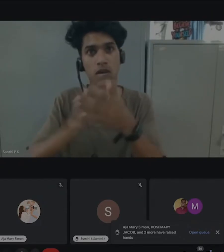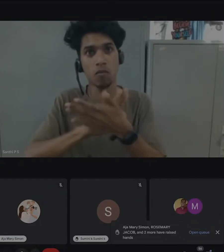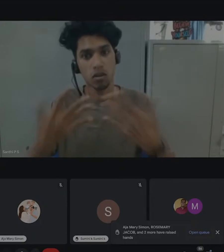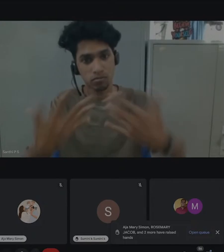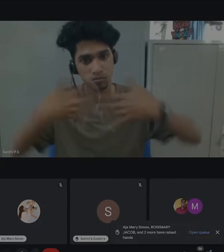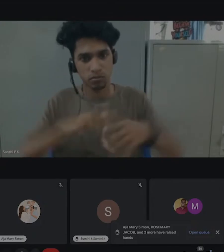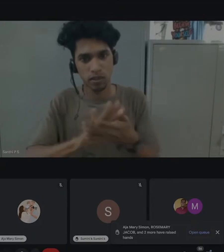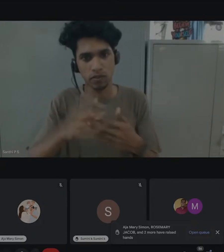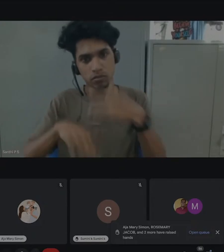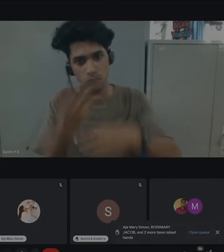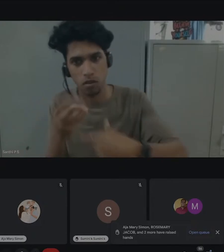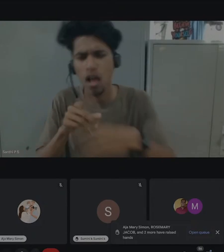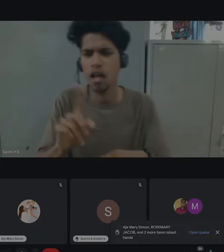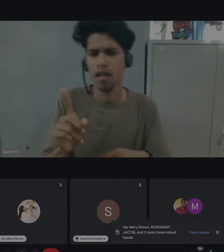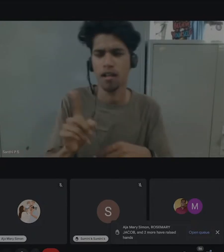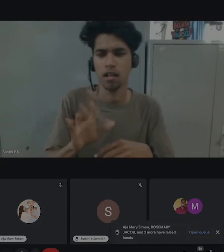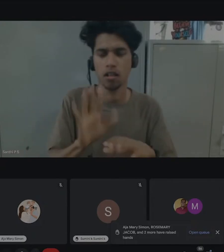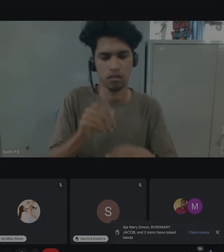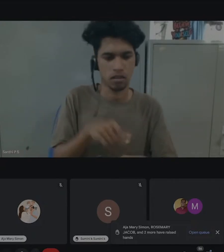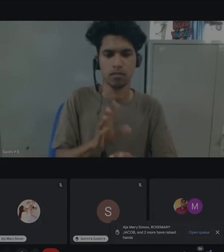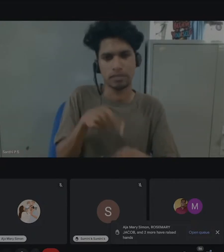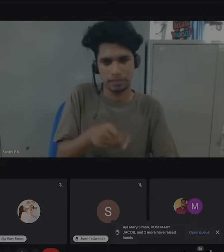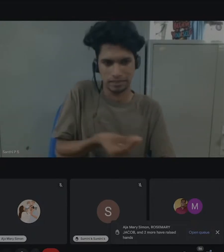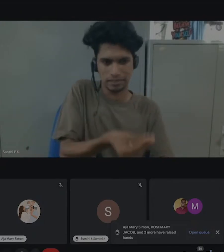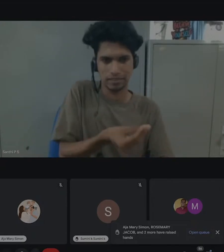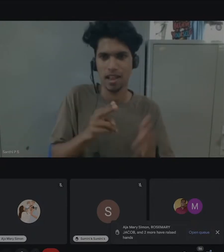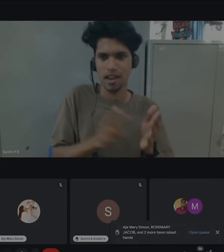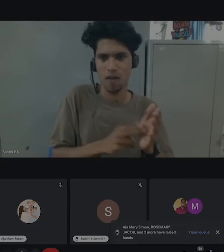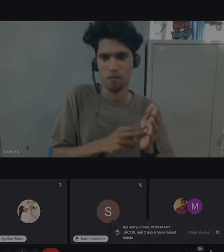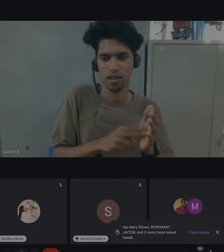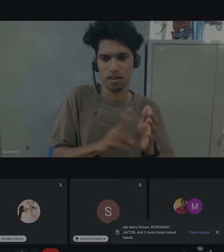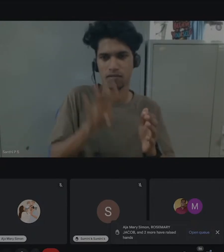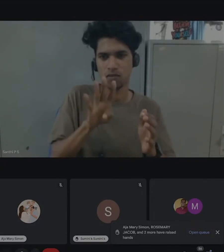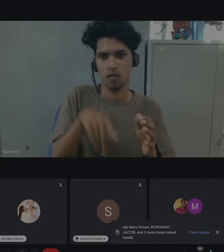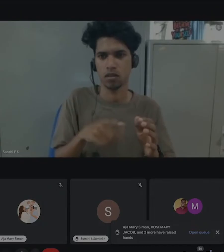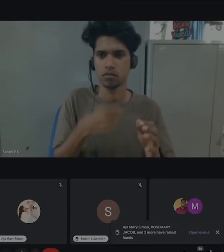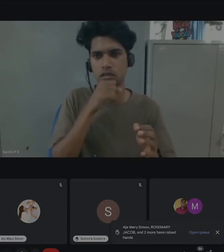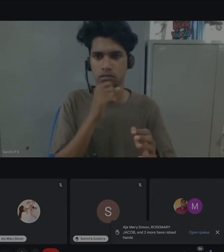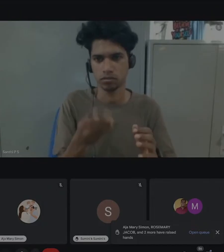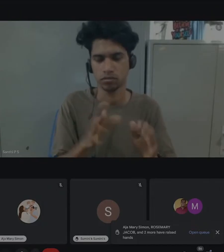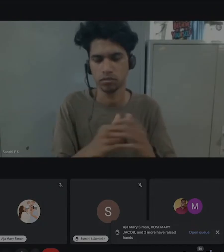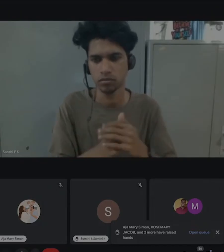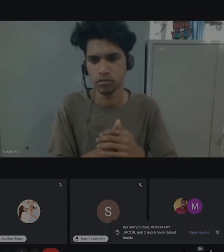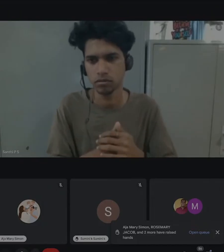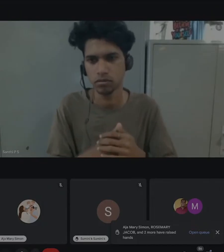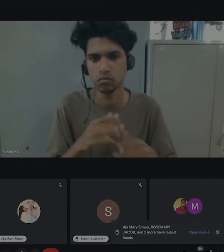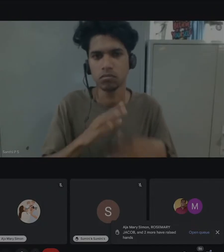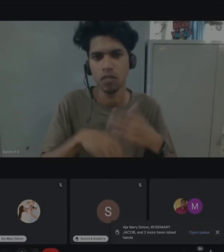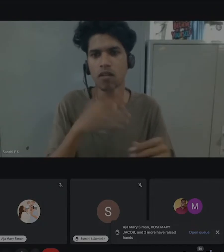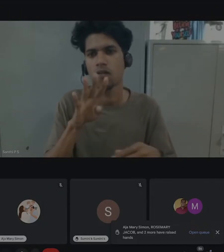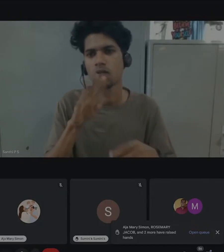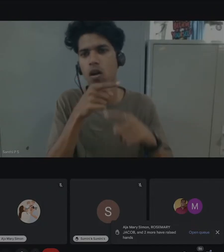ഈ വർഷം നവംബർ ആകുമ്പോ 4 വയസ്സാവും. അപ്പം അടുത്ത വർഷം ചേർക്കാൻ 4.5 കഴിയും.